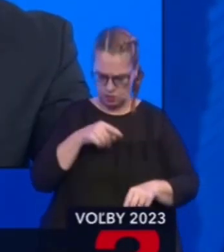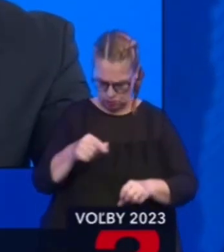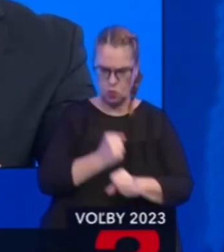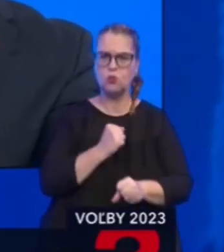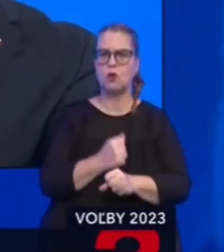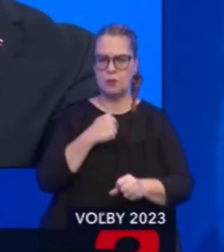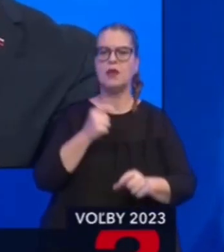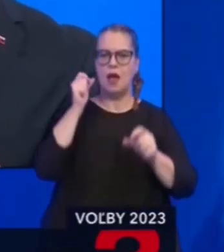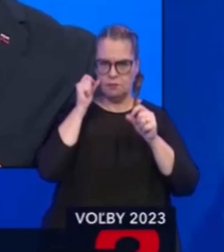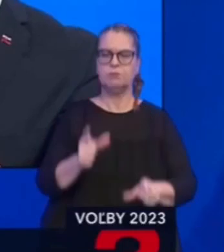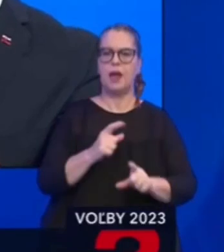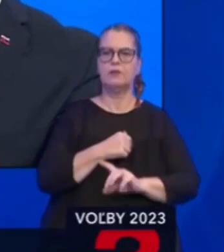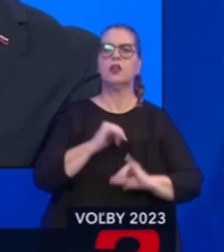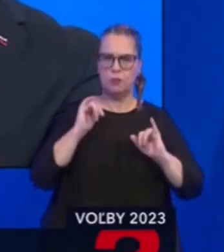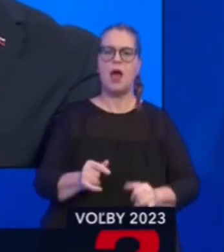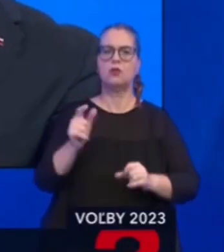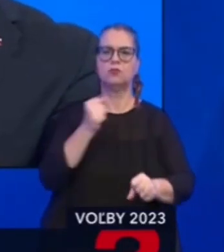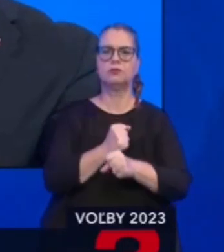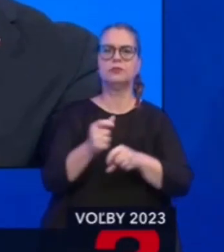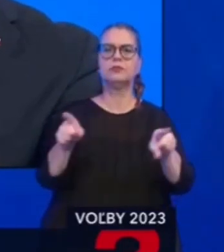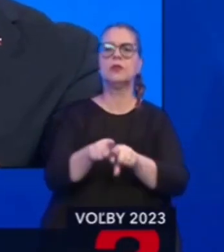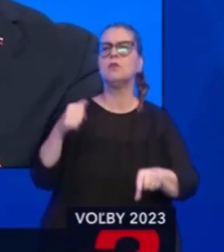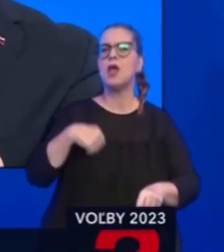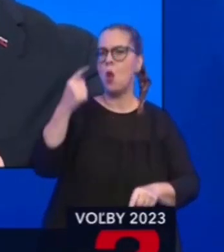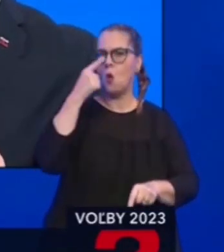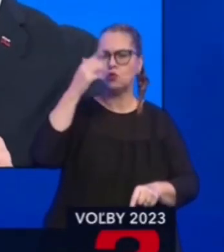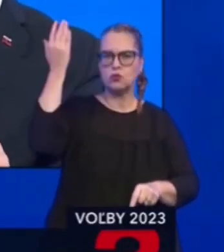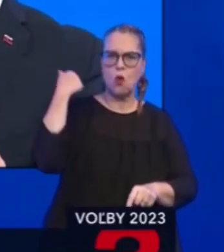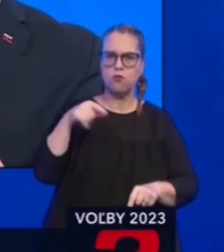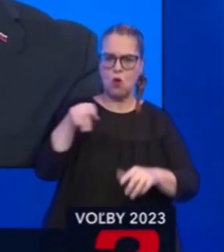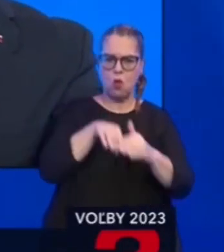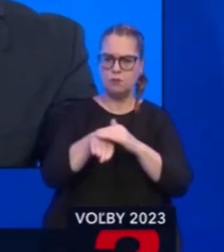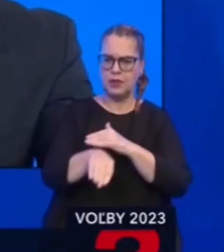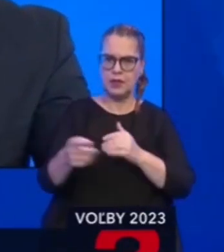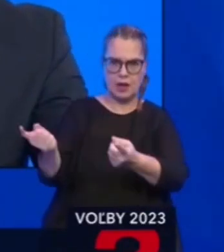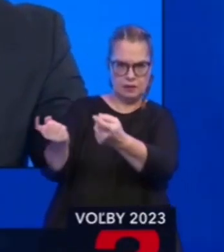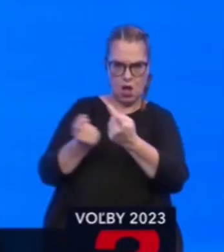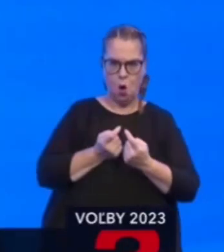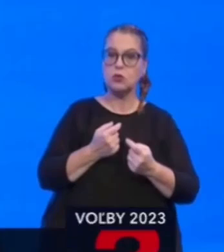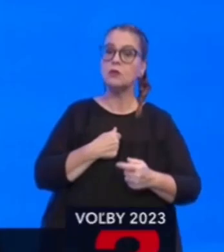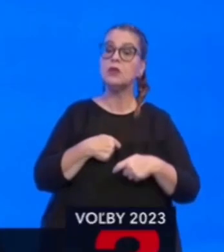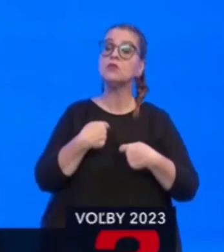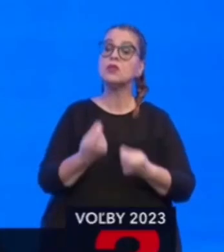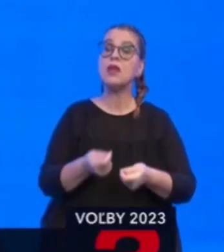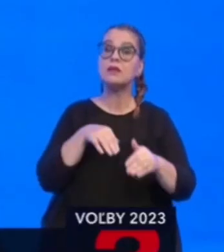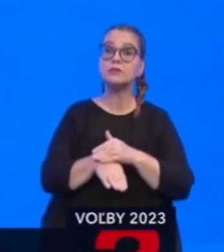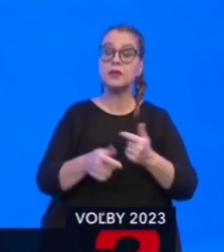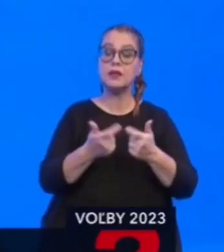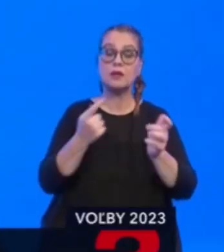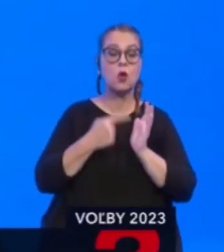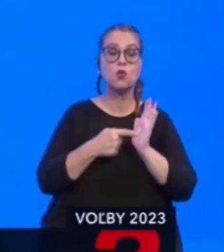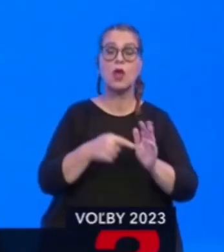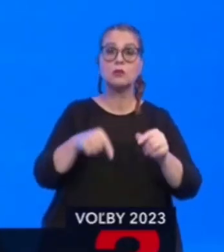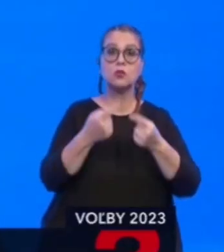že to spravia tak, ako to spravili pri hraniciach s Bieloruskom, keď išla imigračná vlna odtiaľ. My musíme dať imigrantom jasný odkaz, že